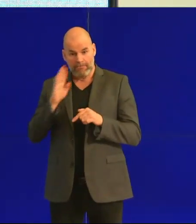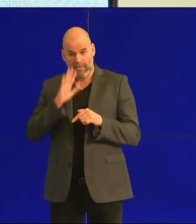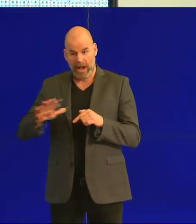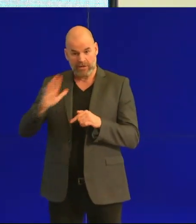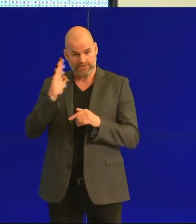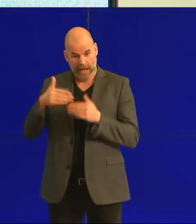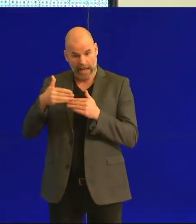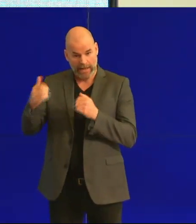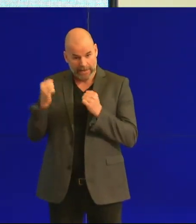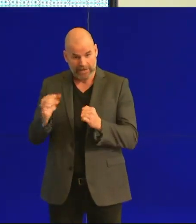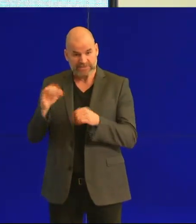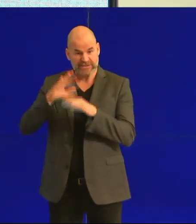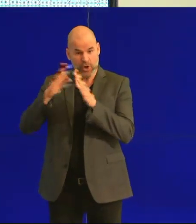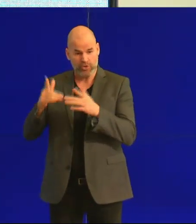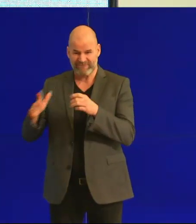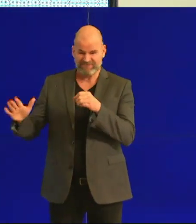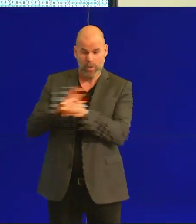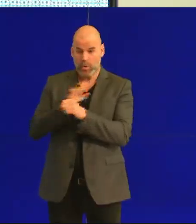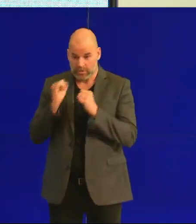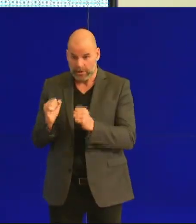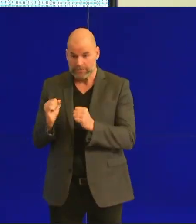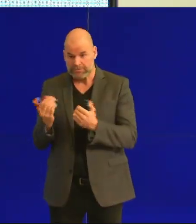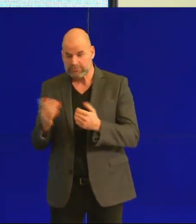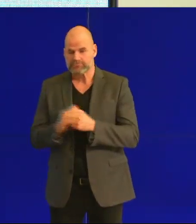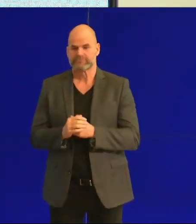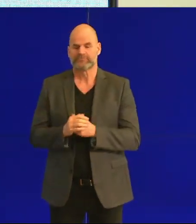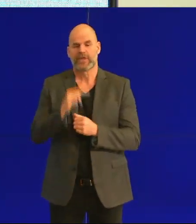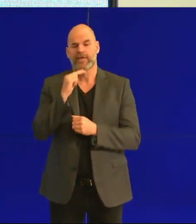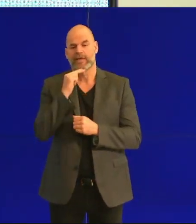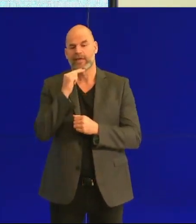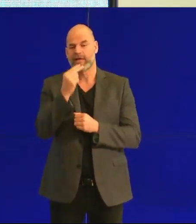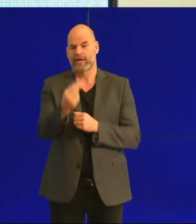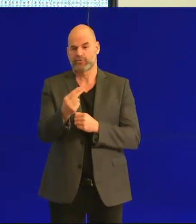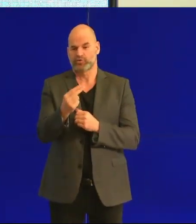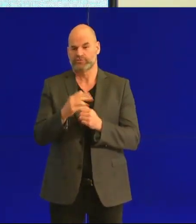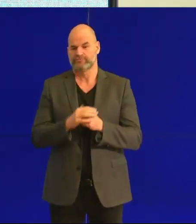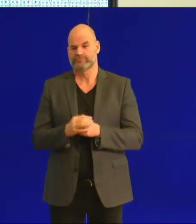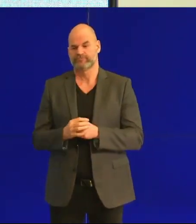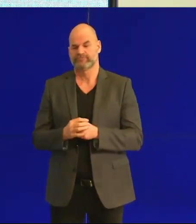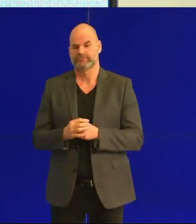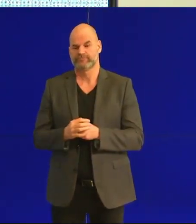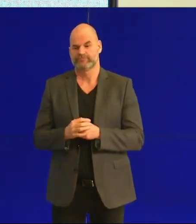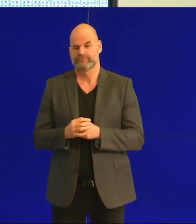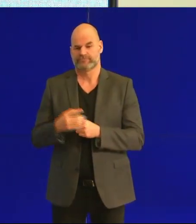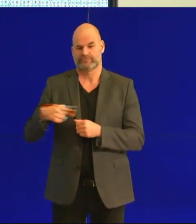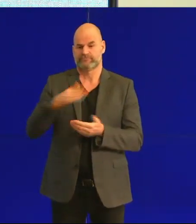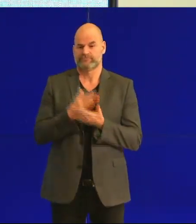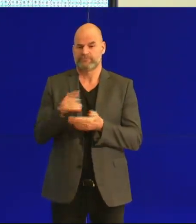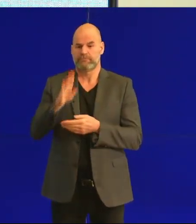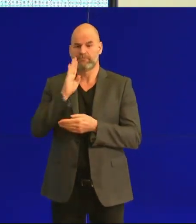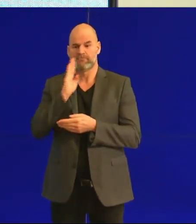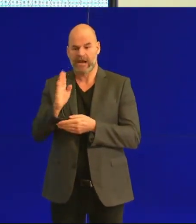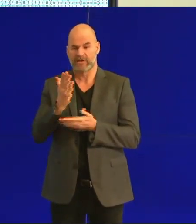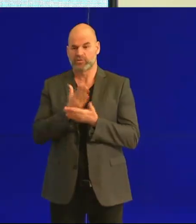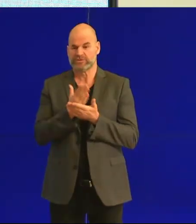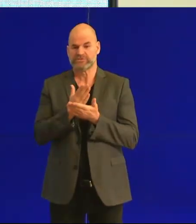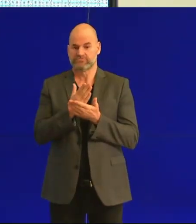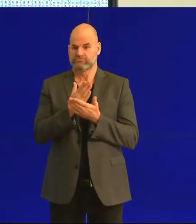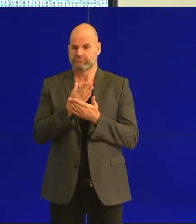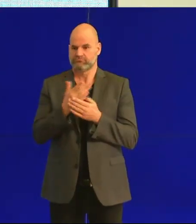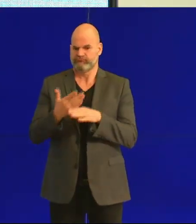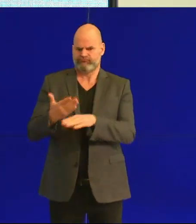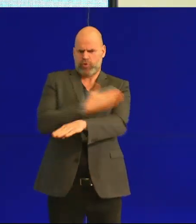drastique intégré et le recul ressort d'un hospital dit en quelques mots